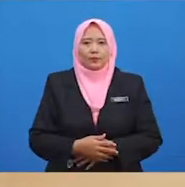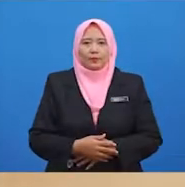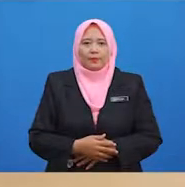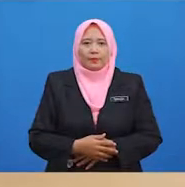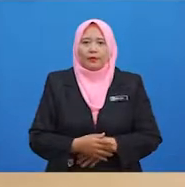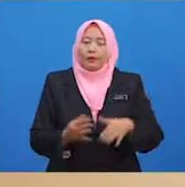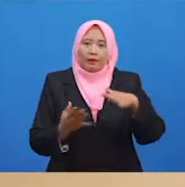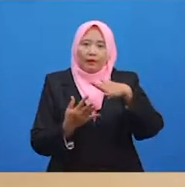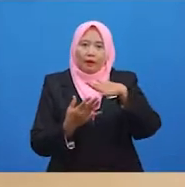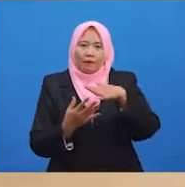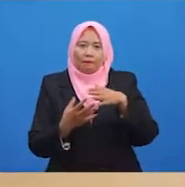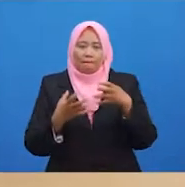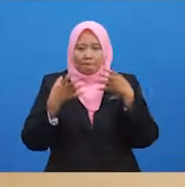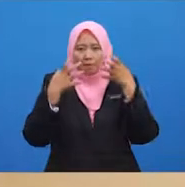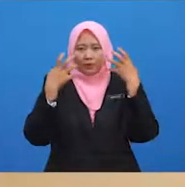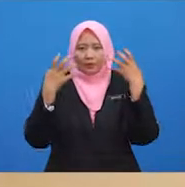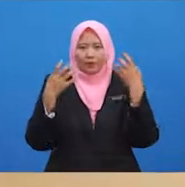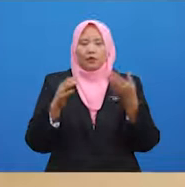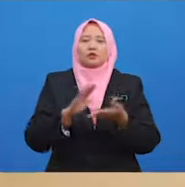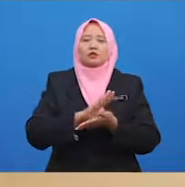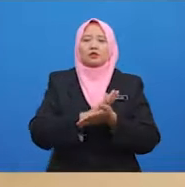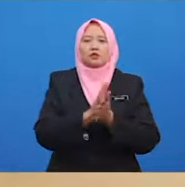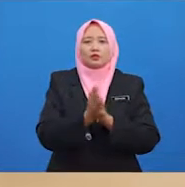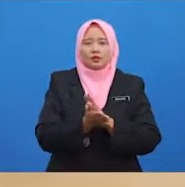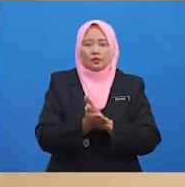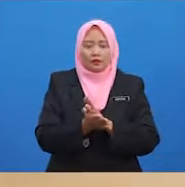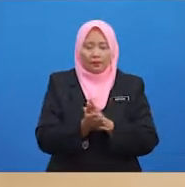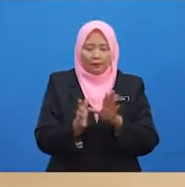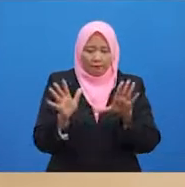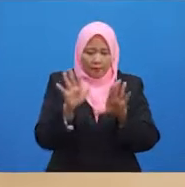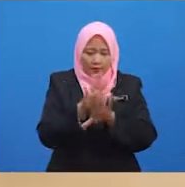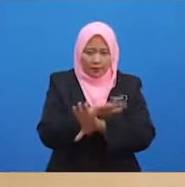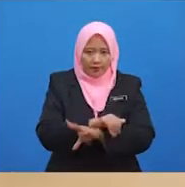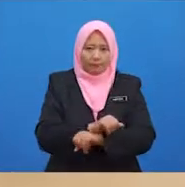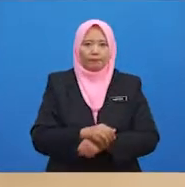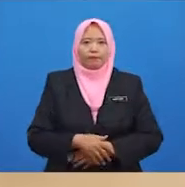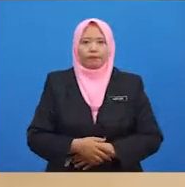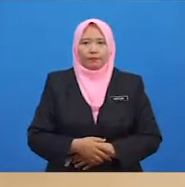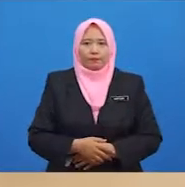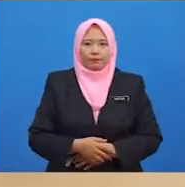Api amarah menjadi terpadam.